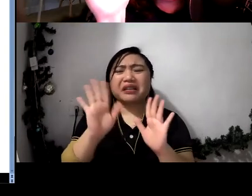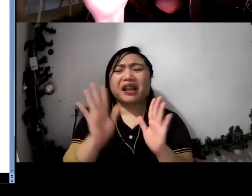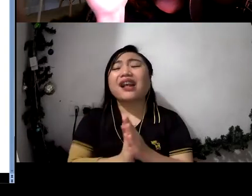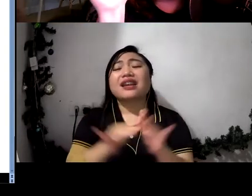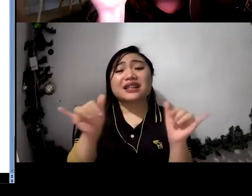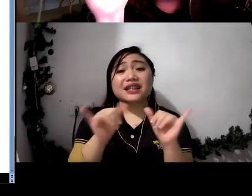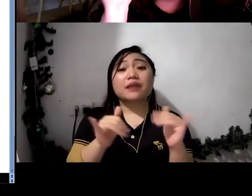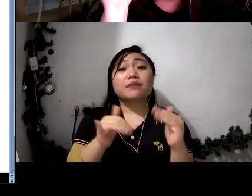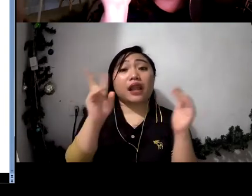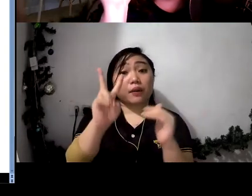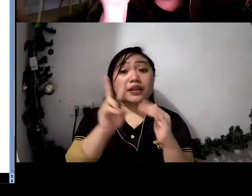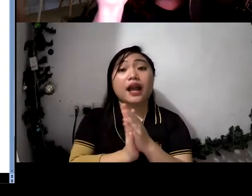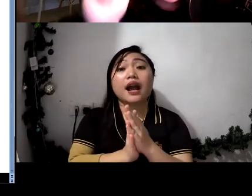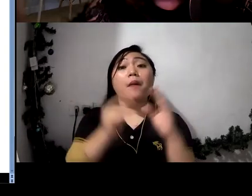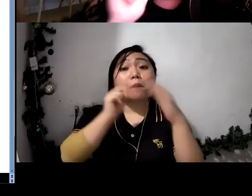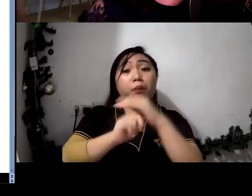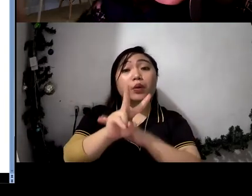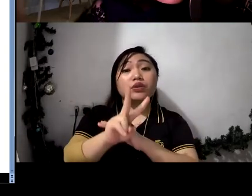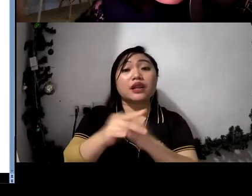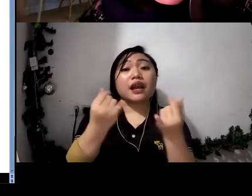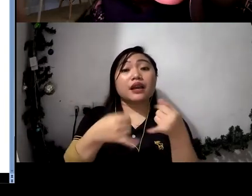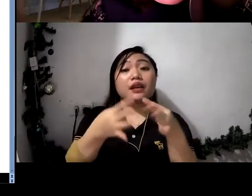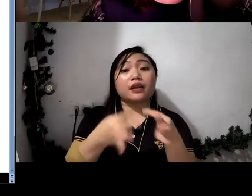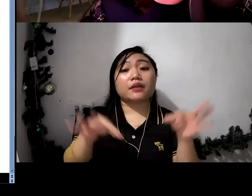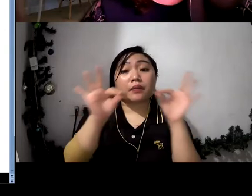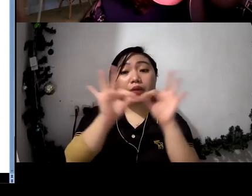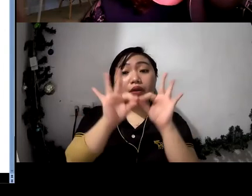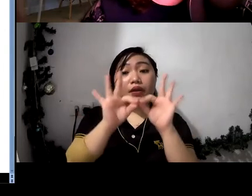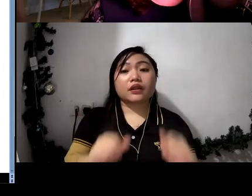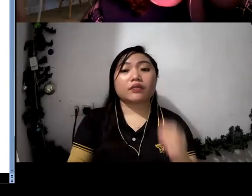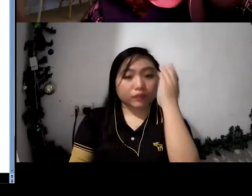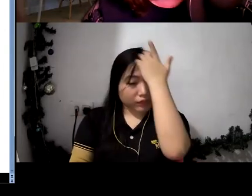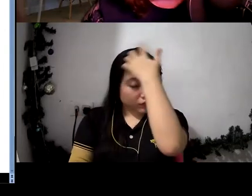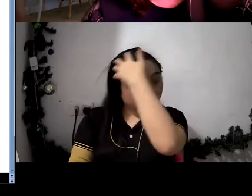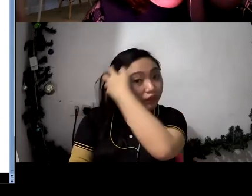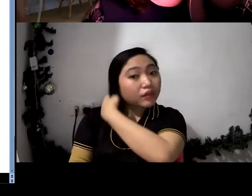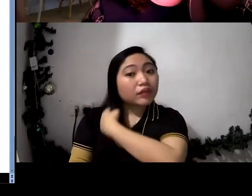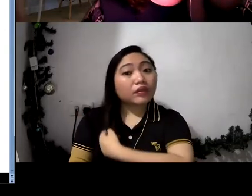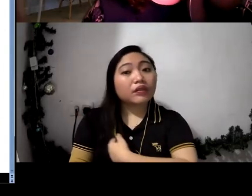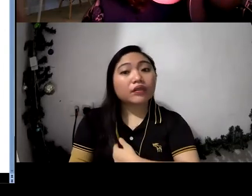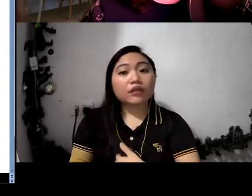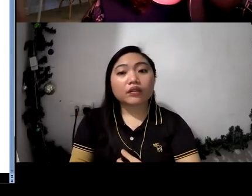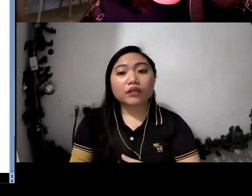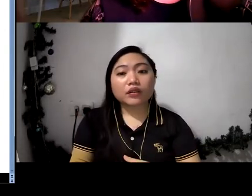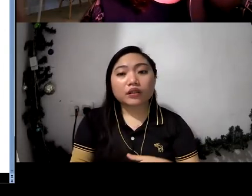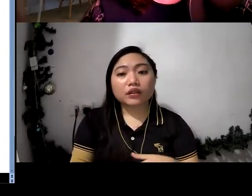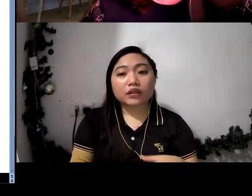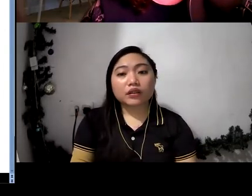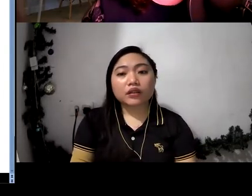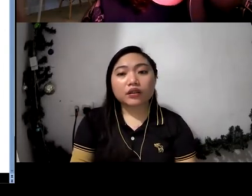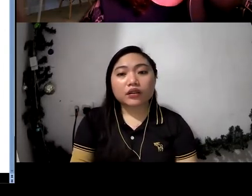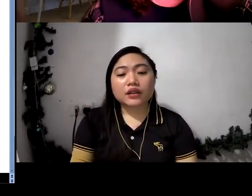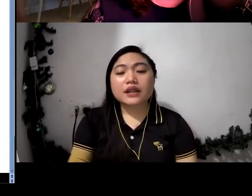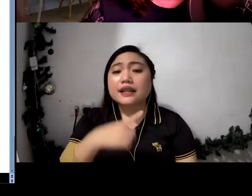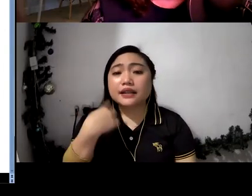gender lens yung valuation. Sa inyo pong palagay, no, dahil sinabi natin pareho silang importante, no, sino ba yung